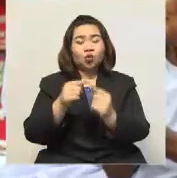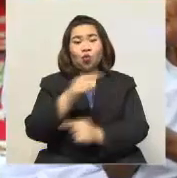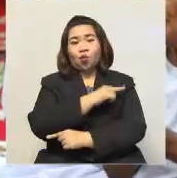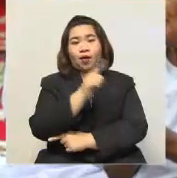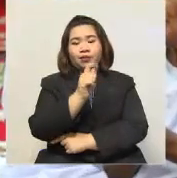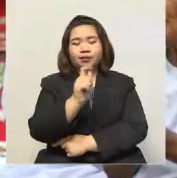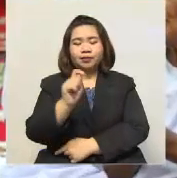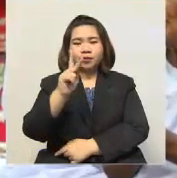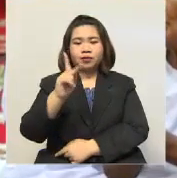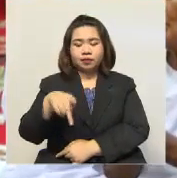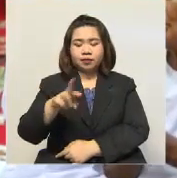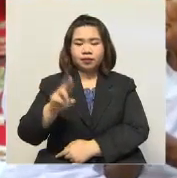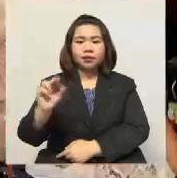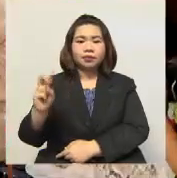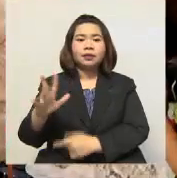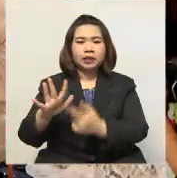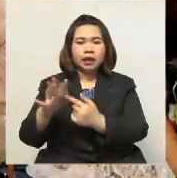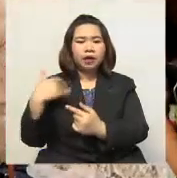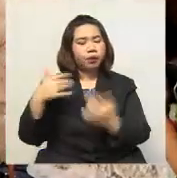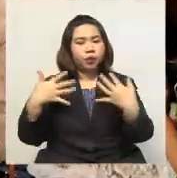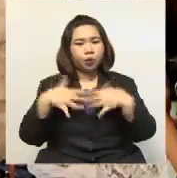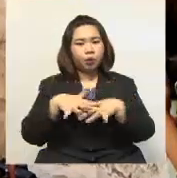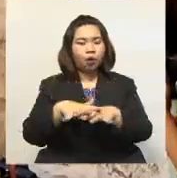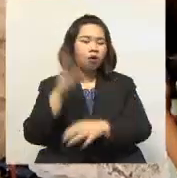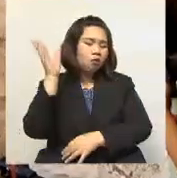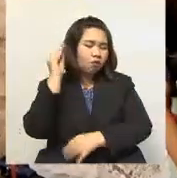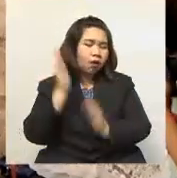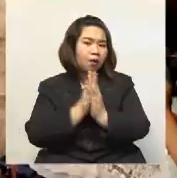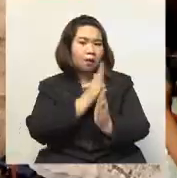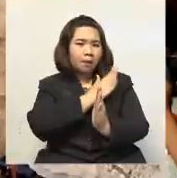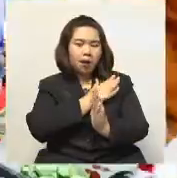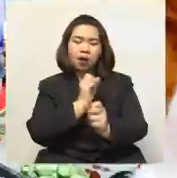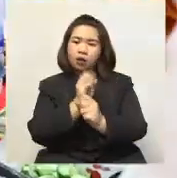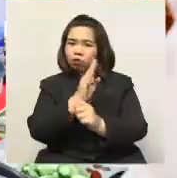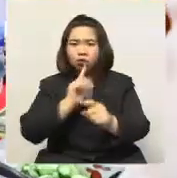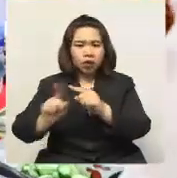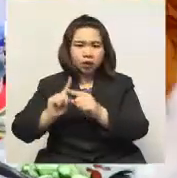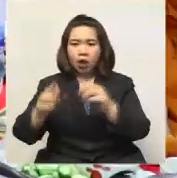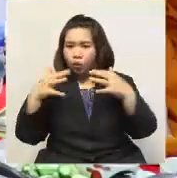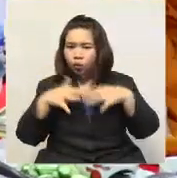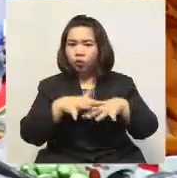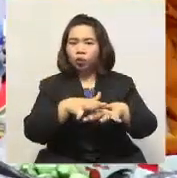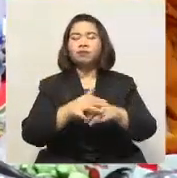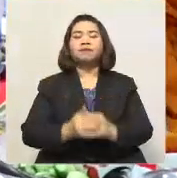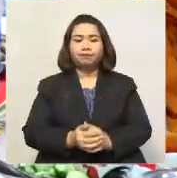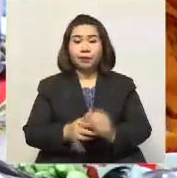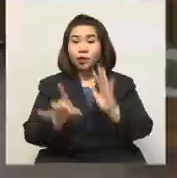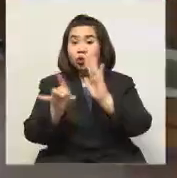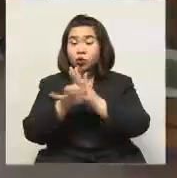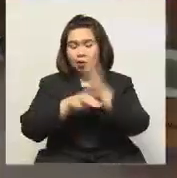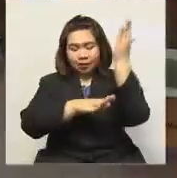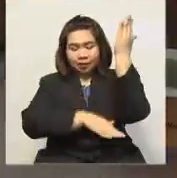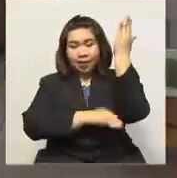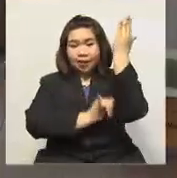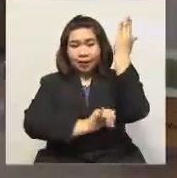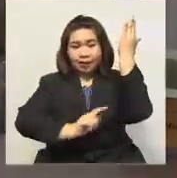รษาก็มีพุทธศาสนิกชนมาทำบุญแล้วฟังธรรมเทศนาที่วัดเป็นจำนวนมากนะคะปิดท้ายลงใต้ไปที่จังหวัดยะ